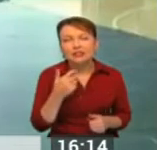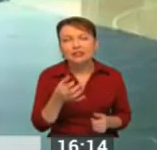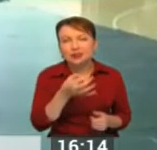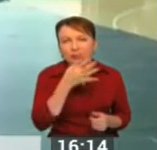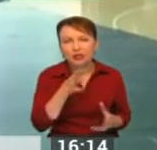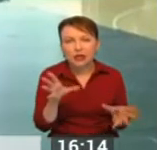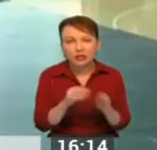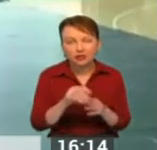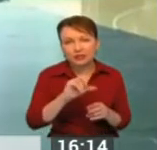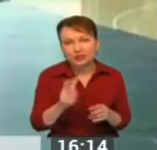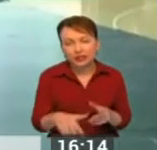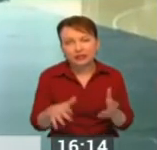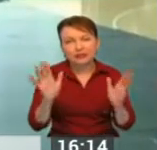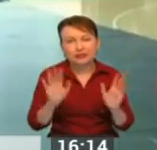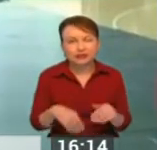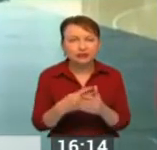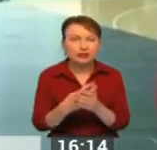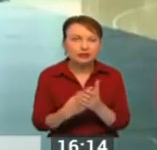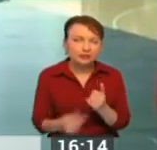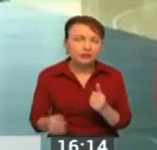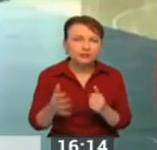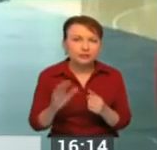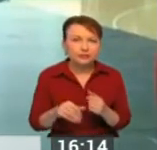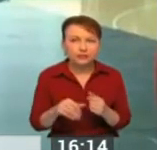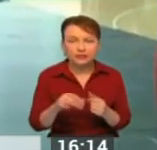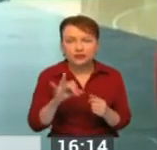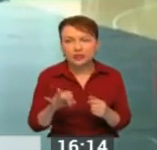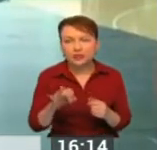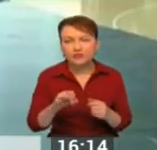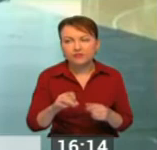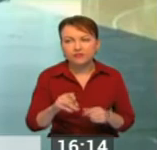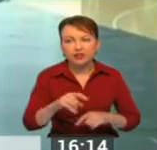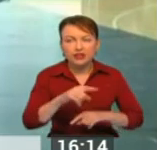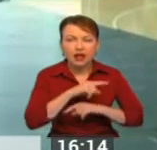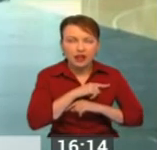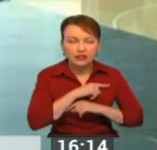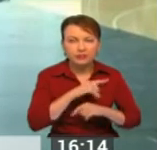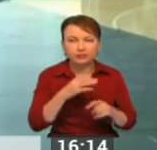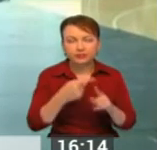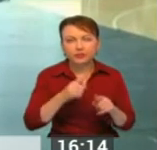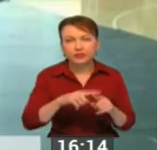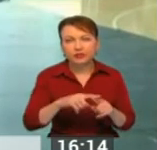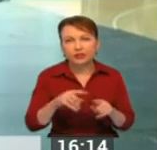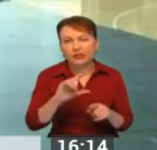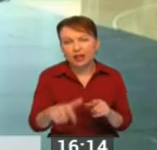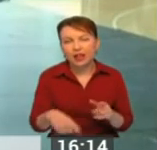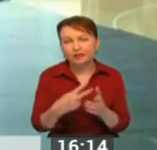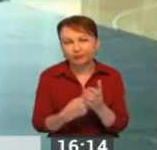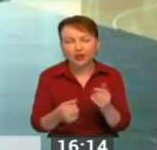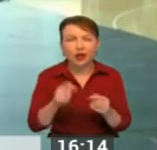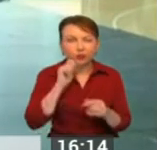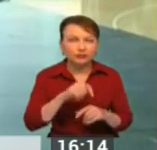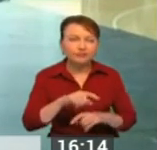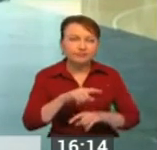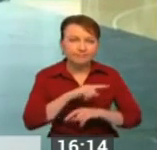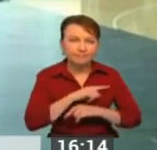із Італією поступилася їй першістю і стала фіналістом. Про деталі феєричного виступу фіналістів фестивалю